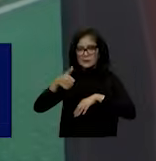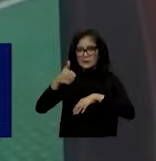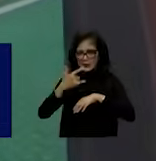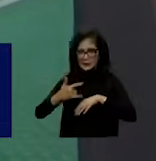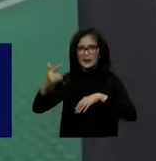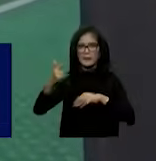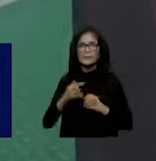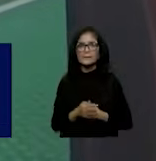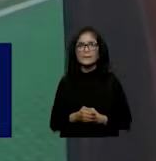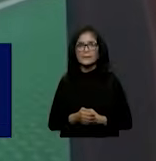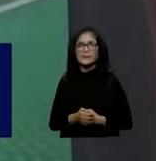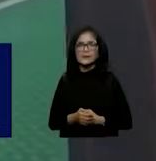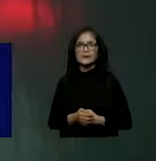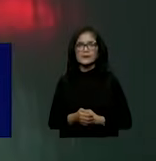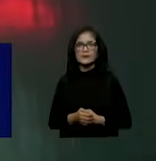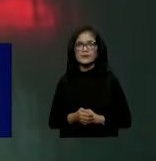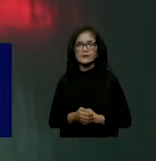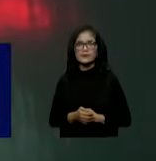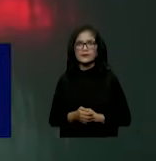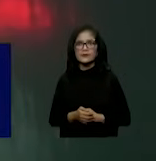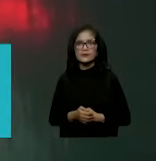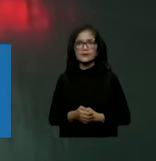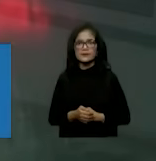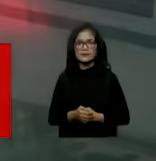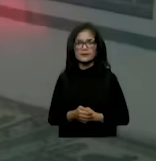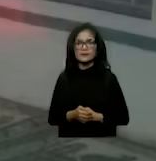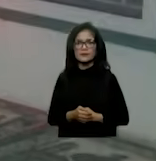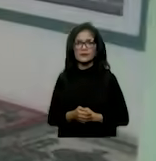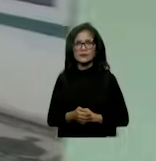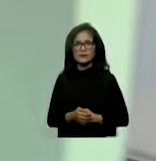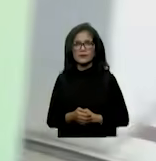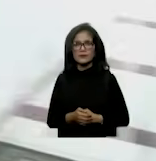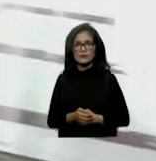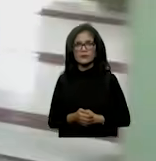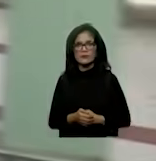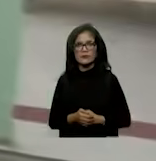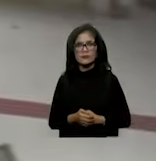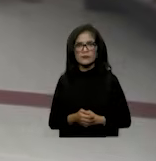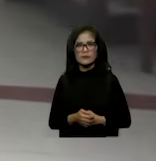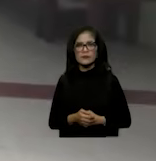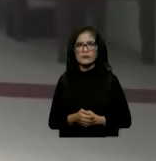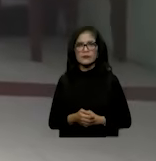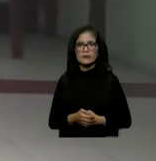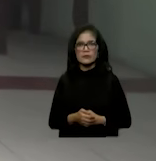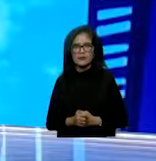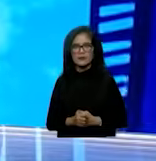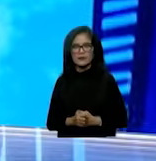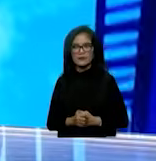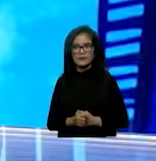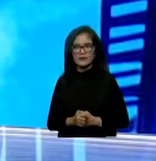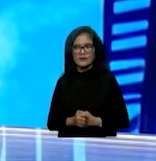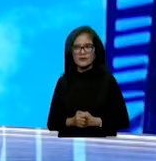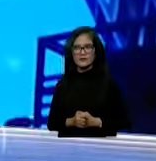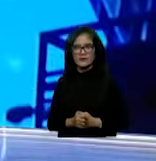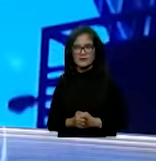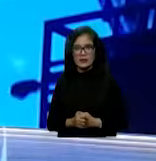warga sekitar. Dari Makassar, Sulawesi Selatan, Yoel Yuswir, iNews melaporkan.